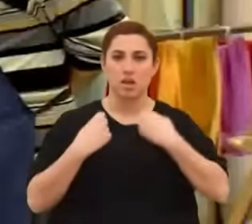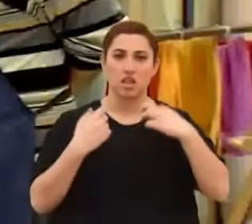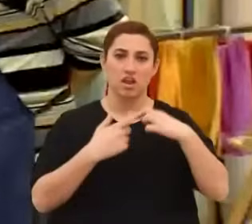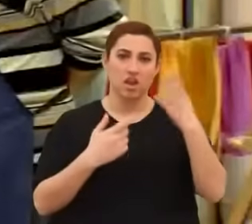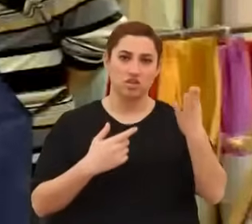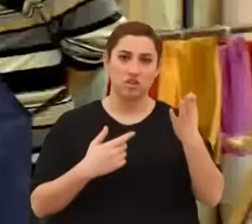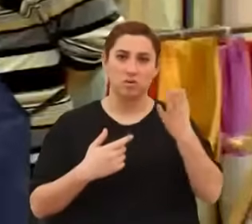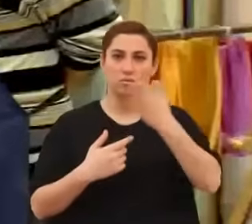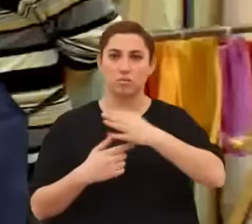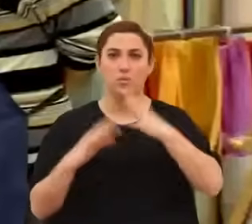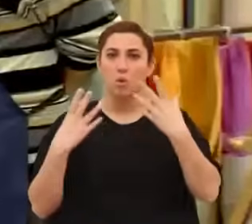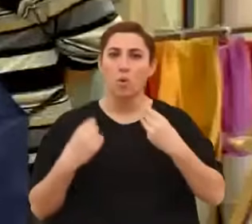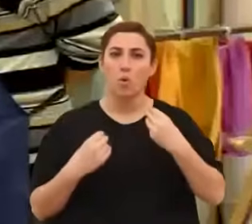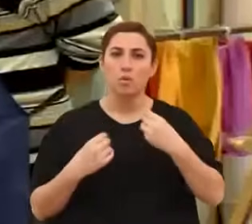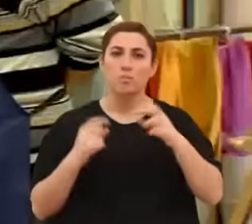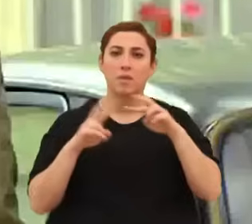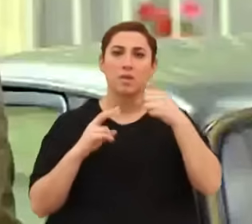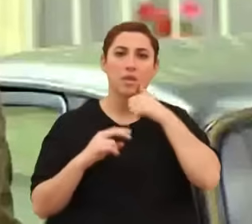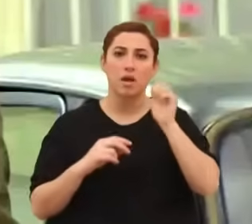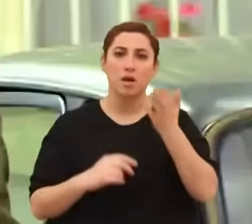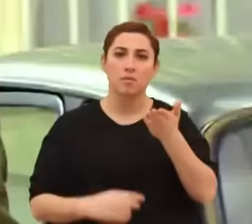Recep. Ne oldu abiye, Mehmet abiye?